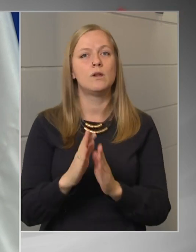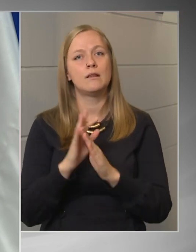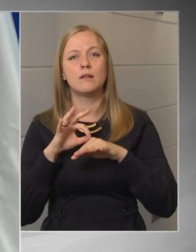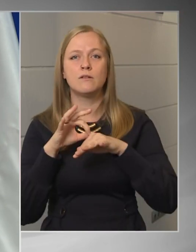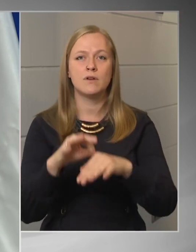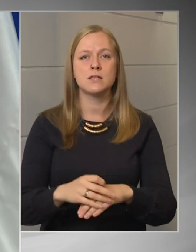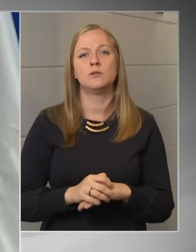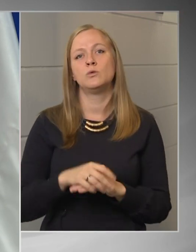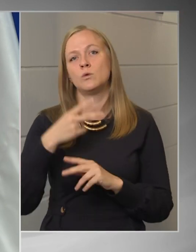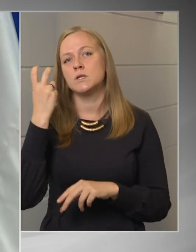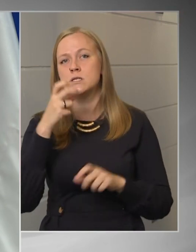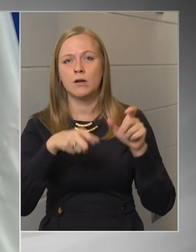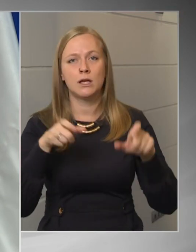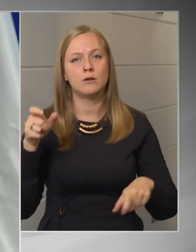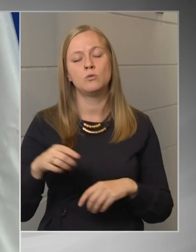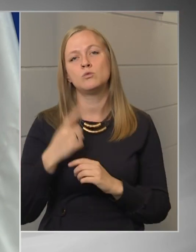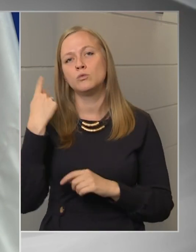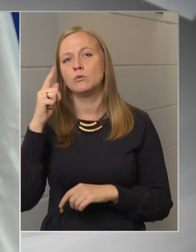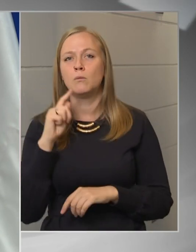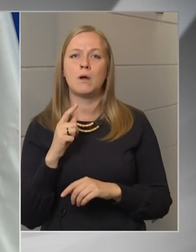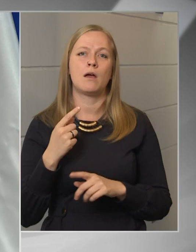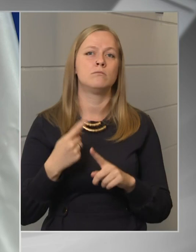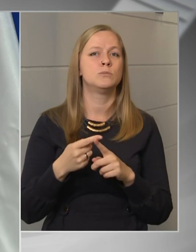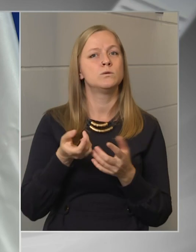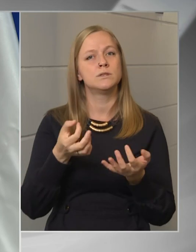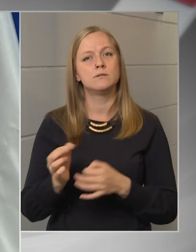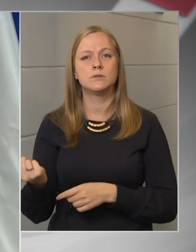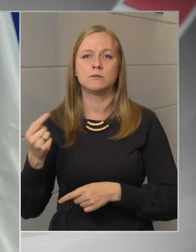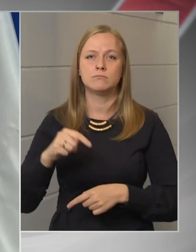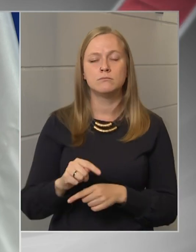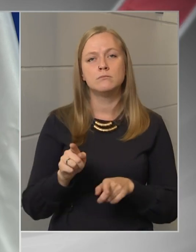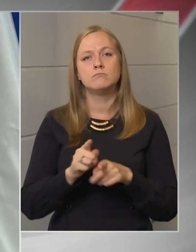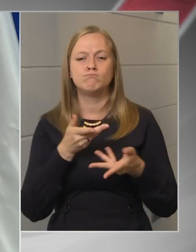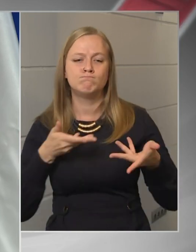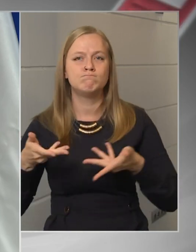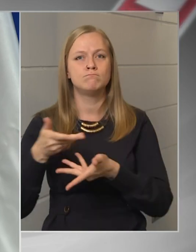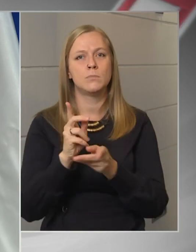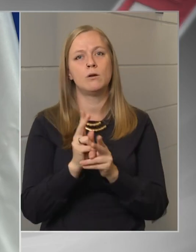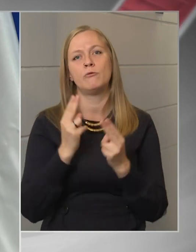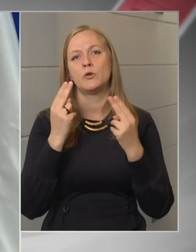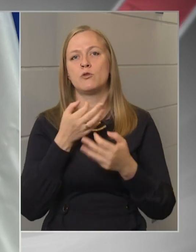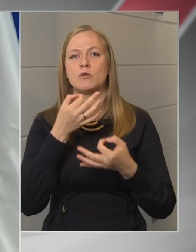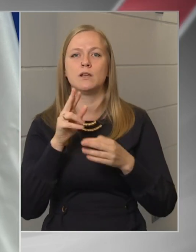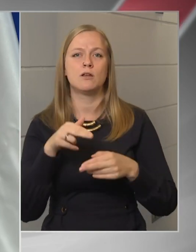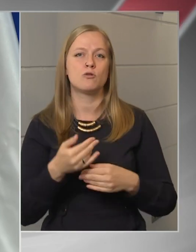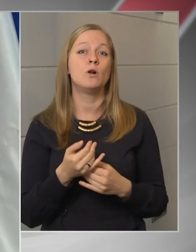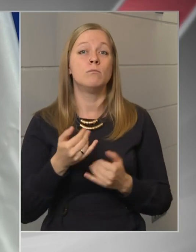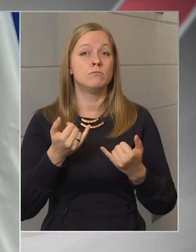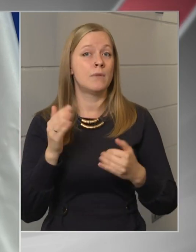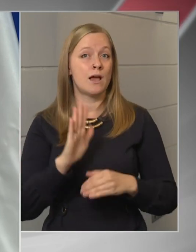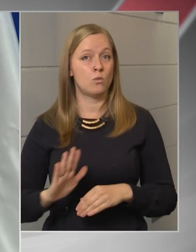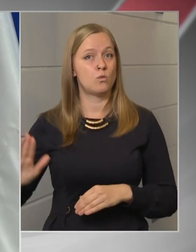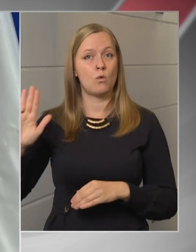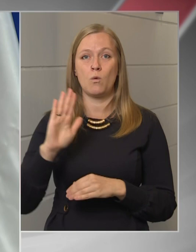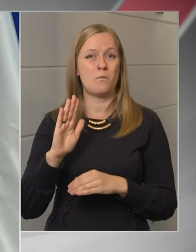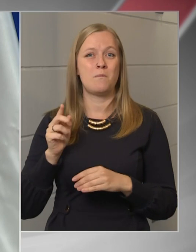vezetők, szakértők, a tudomány és a vállalati szektor tárgyal egy olyan fontos kérdésről, amely ma Európában nem